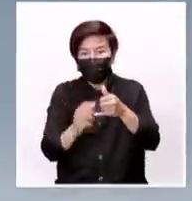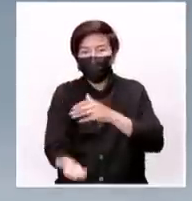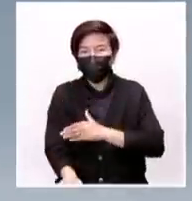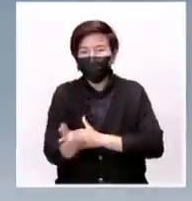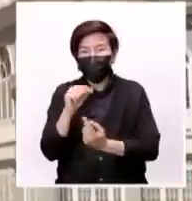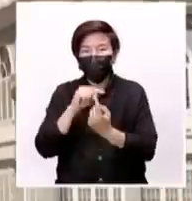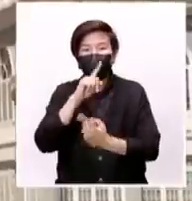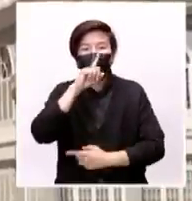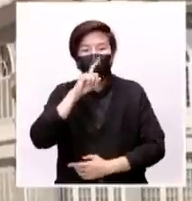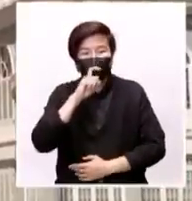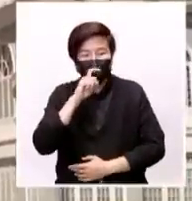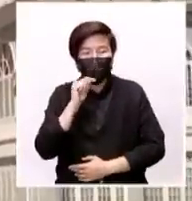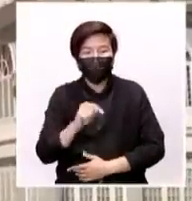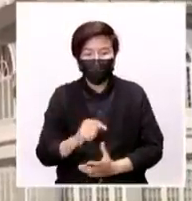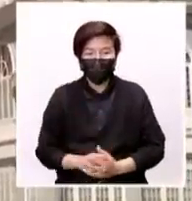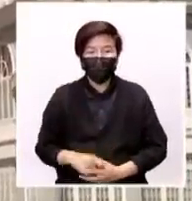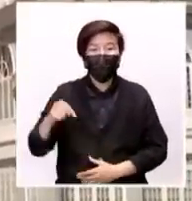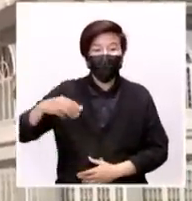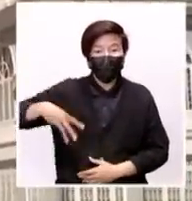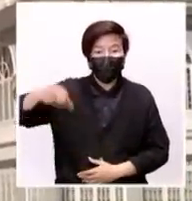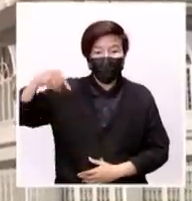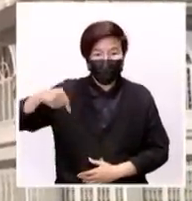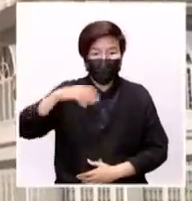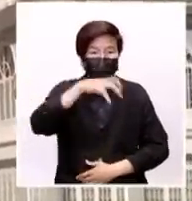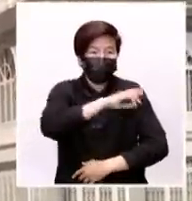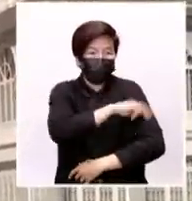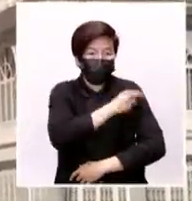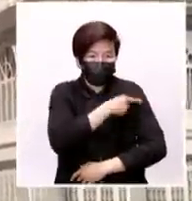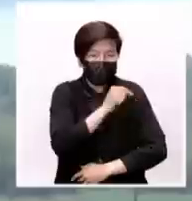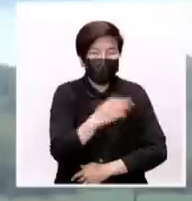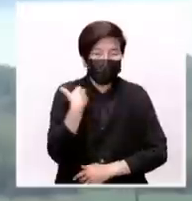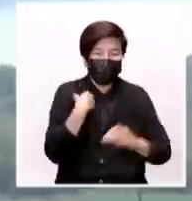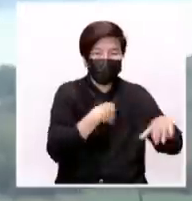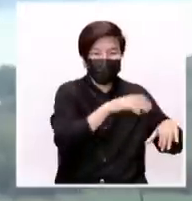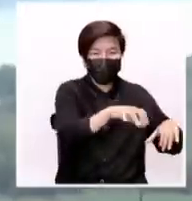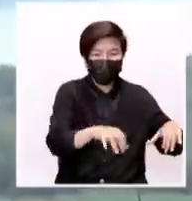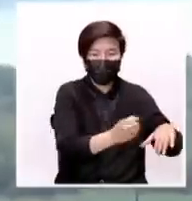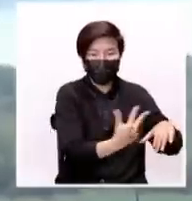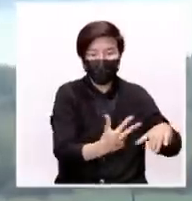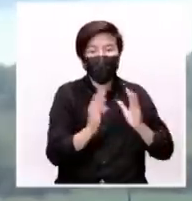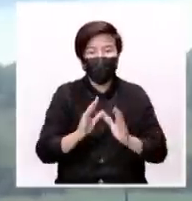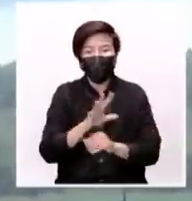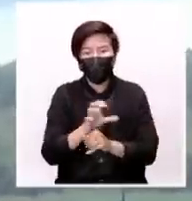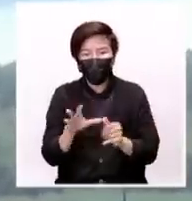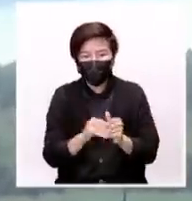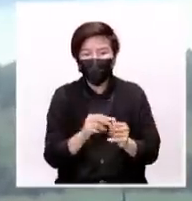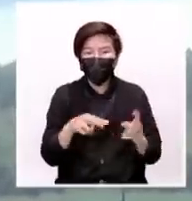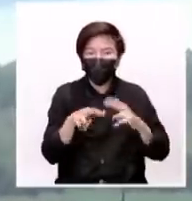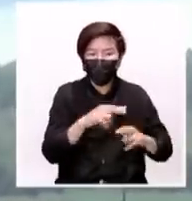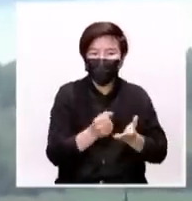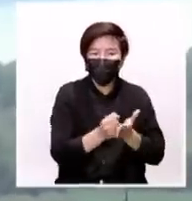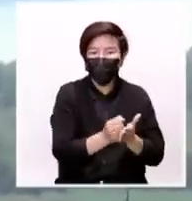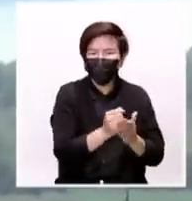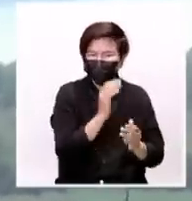ดวันอาทิตย์ที่ผ่านมาทีนี้นครหลวงเวียงจันทมีการเตรียมโรงพยาบาลสนามไว้3แห่งรองรับผู้ป่วยได้ 1,200 เตียงนะคะและมาตรการ